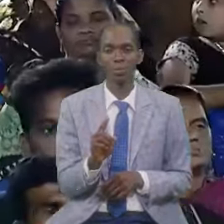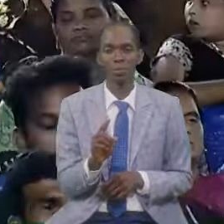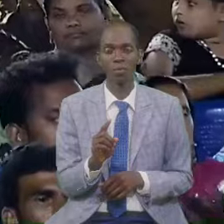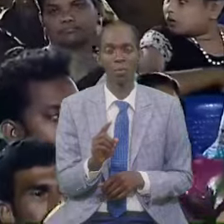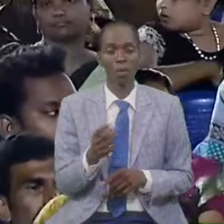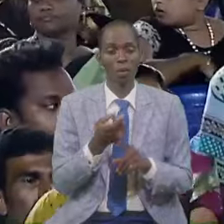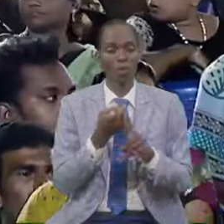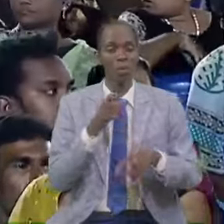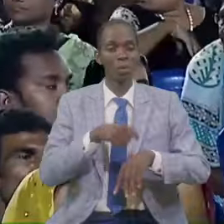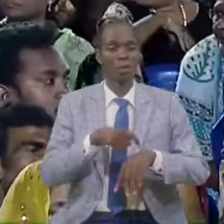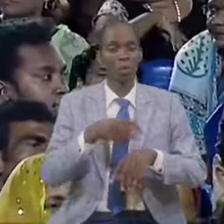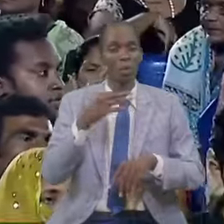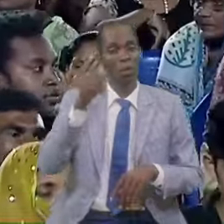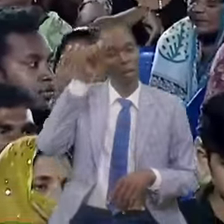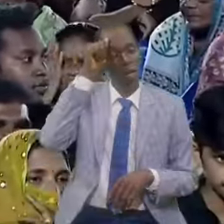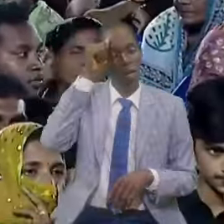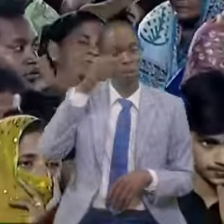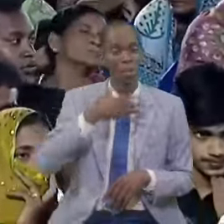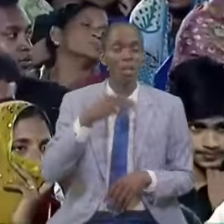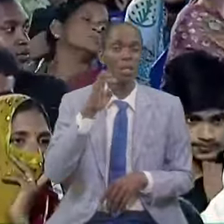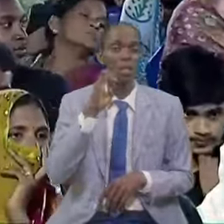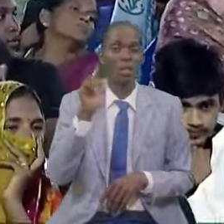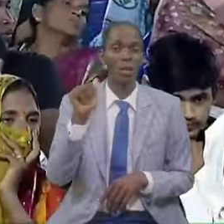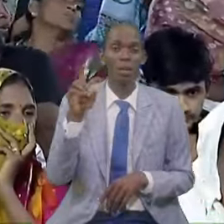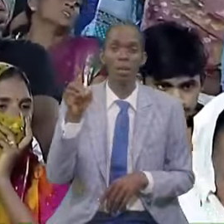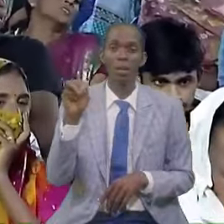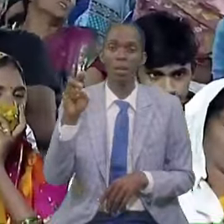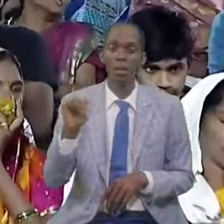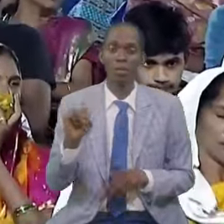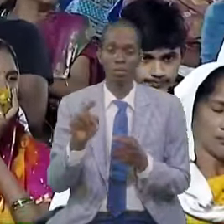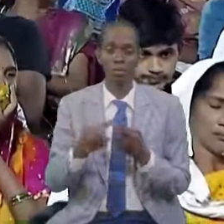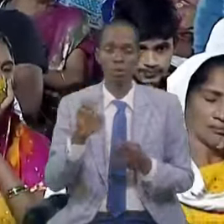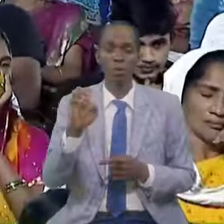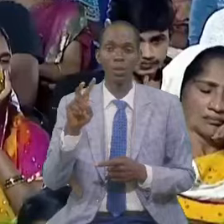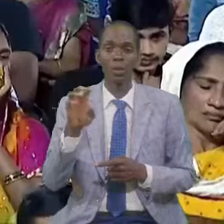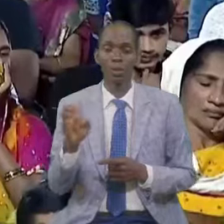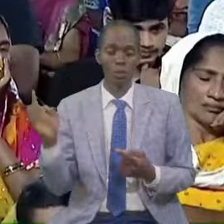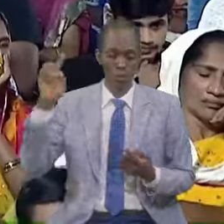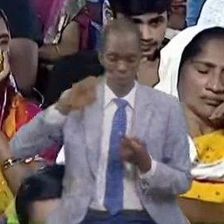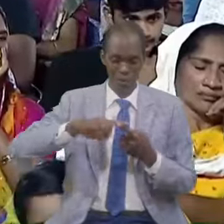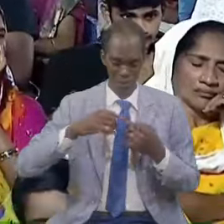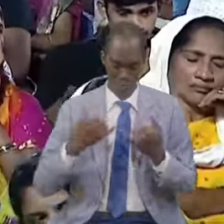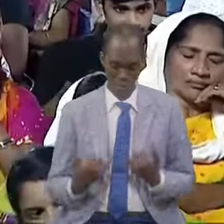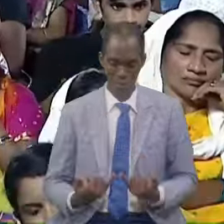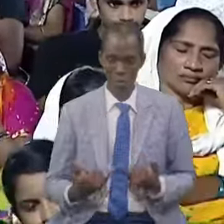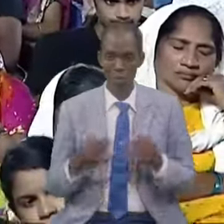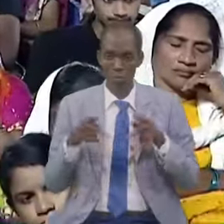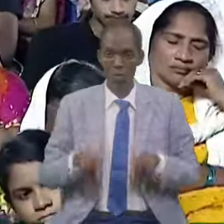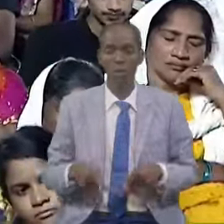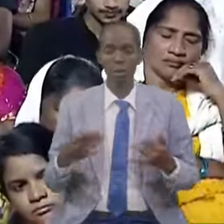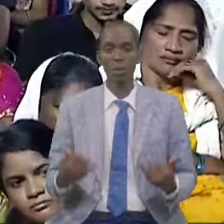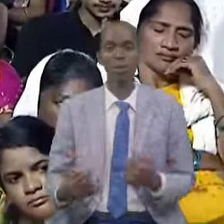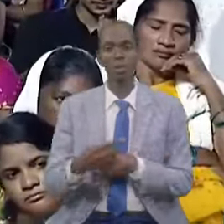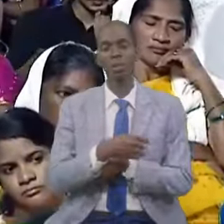Eve. ఆదాము మొదలుకొని హవ్వ వరకు. To the present person. Today, ప్రస్తుత దినాల వరకును,